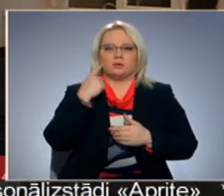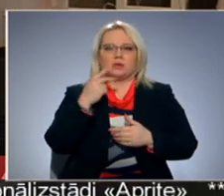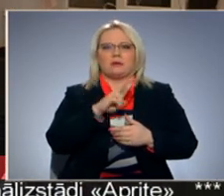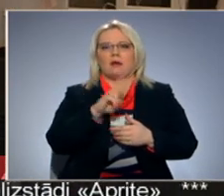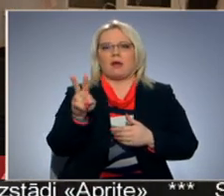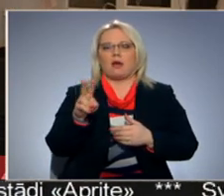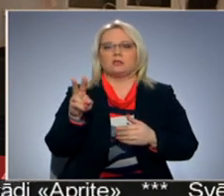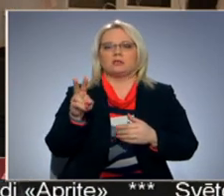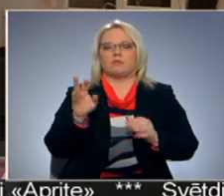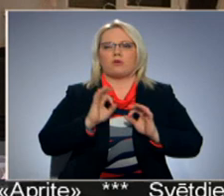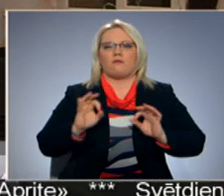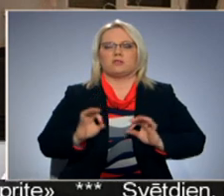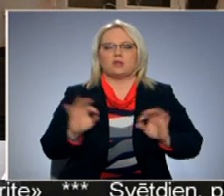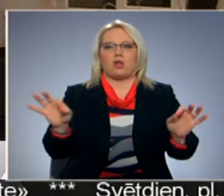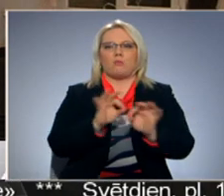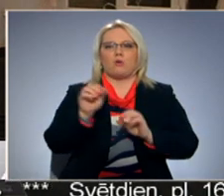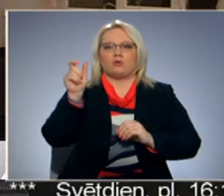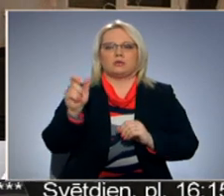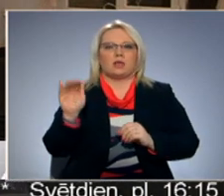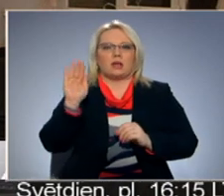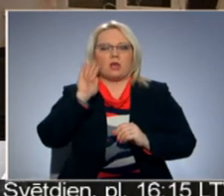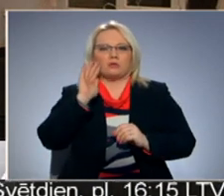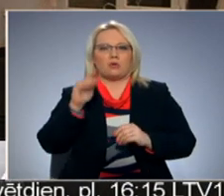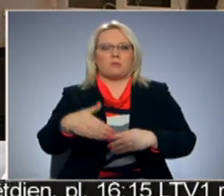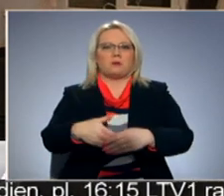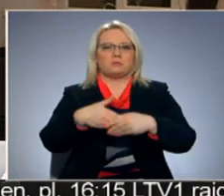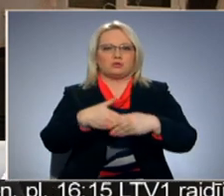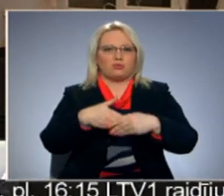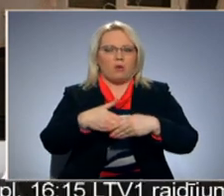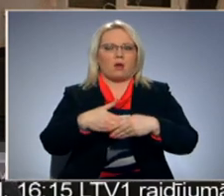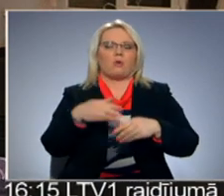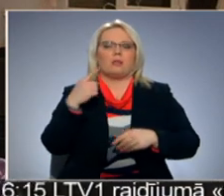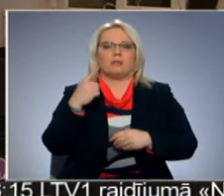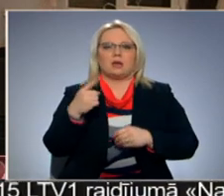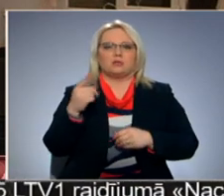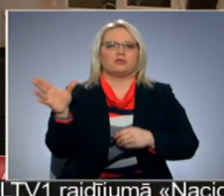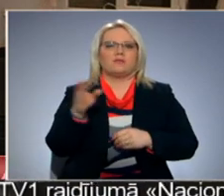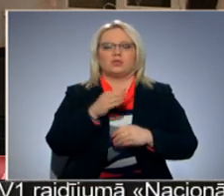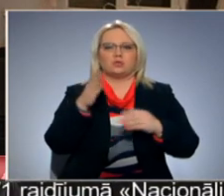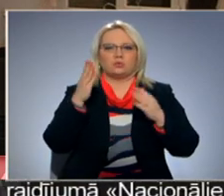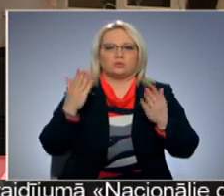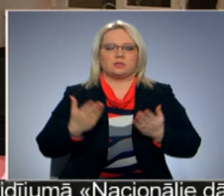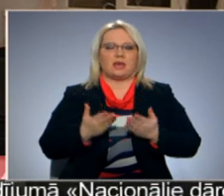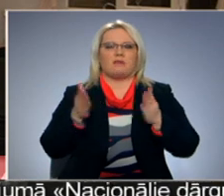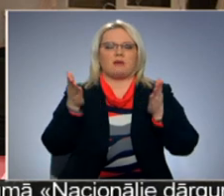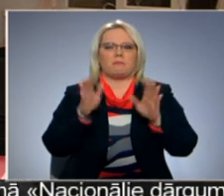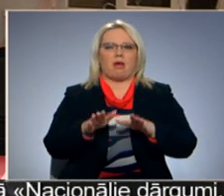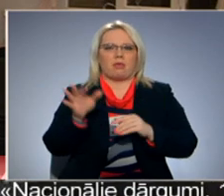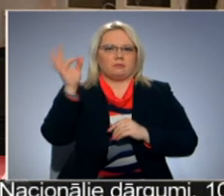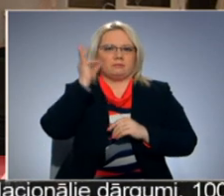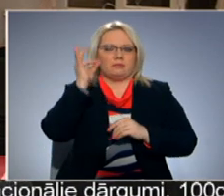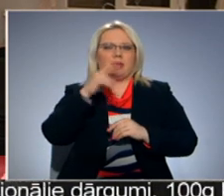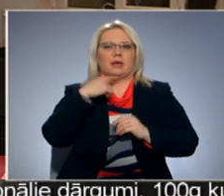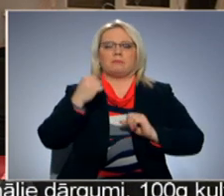profesionāls mūziķis paklausās mazo un pēc tam paspiež viņam roku tad tas viņam uz visu dzīvi paliek un un un viņš arī grib